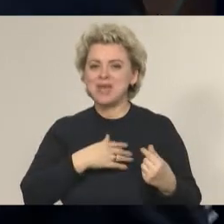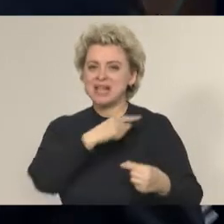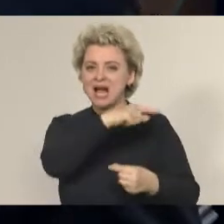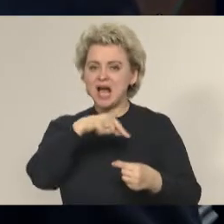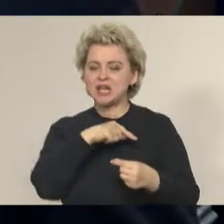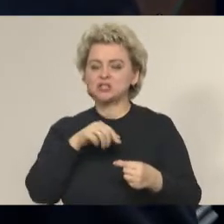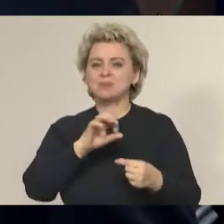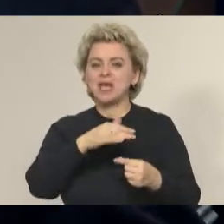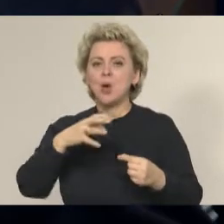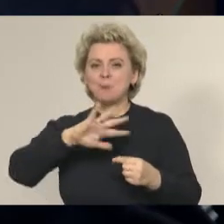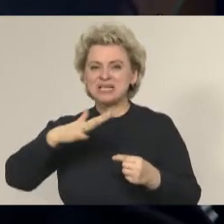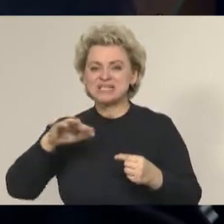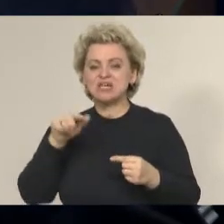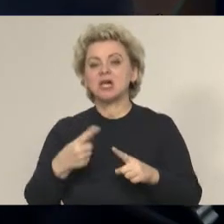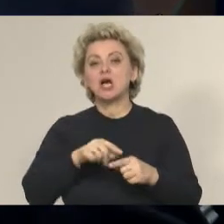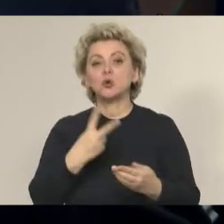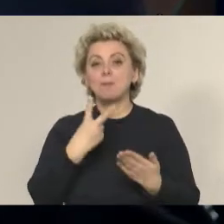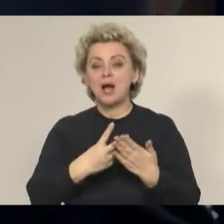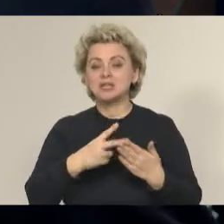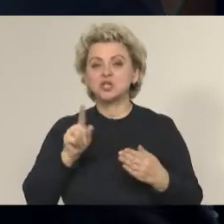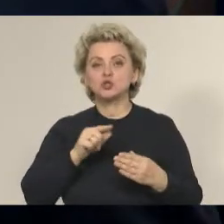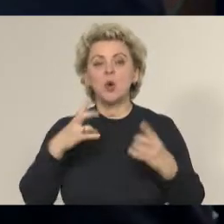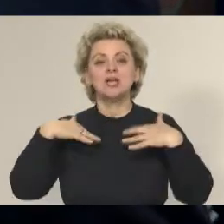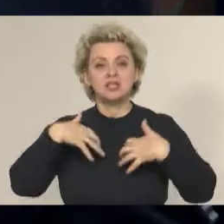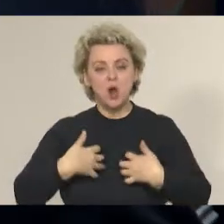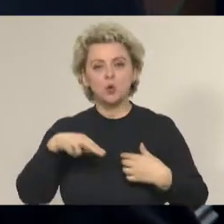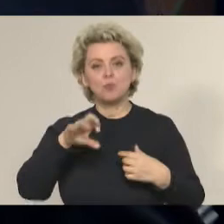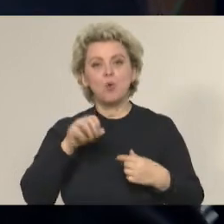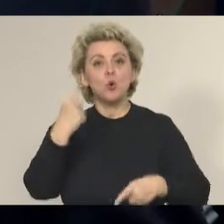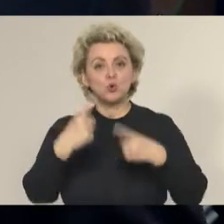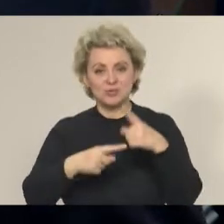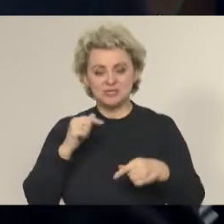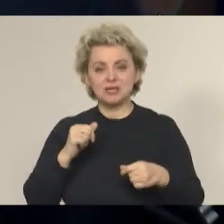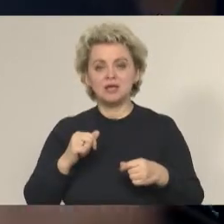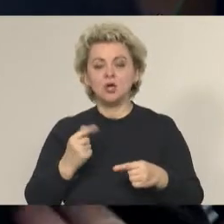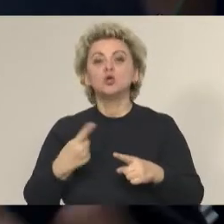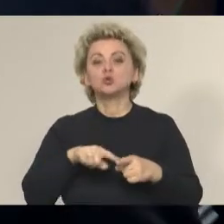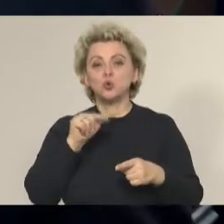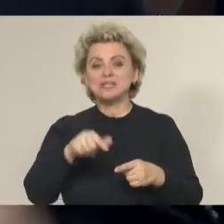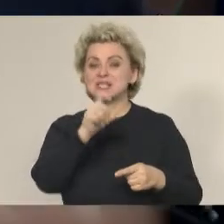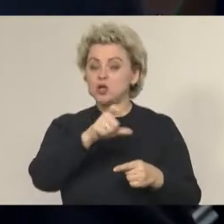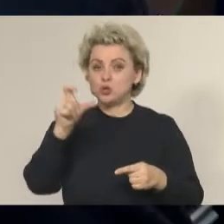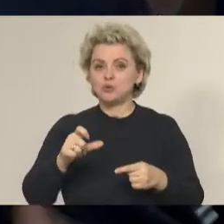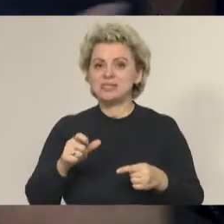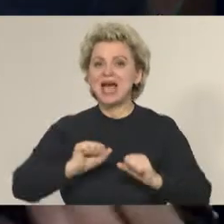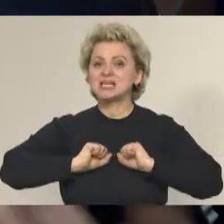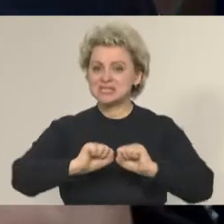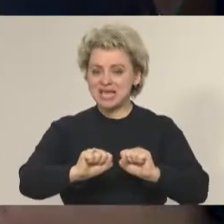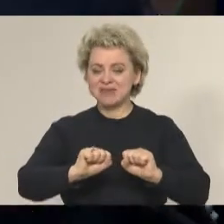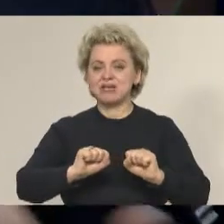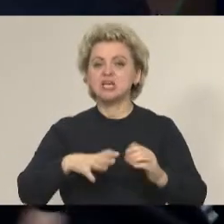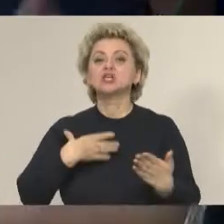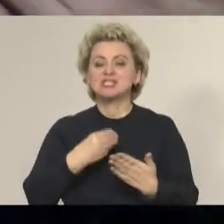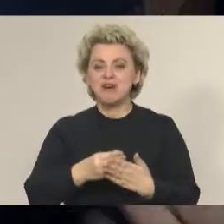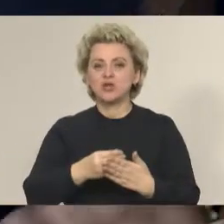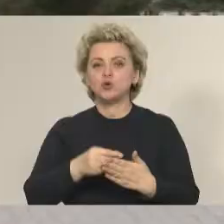кантами, выпушками, просветами, которые означали траур по родине. То есть люди отстаивали как бы